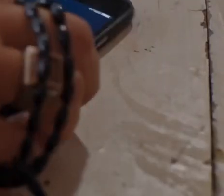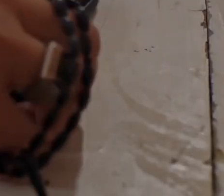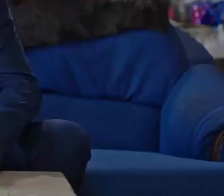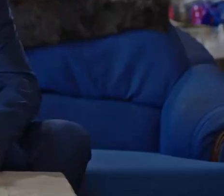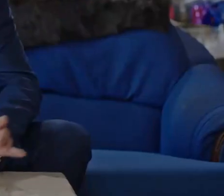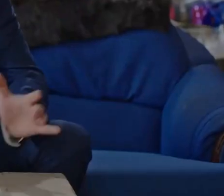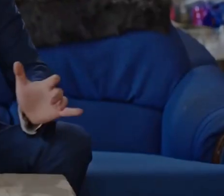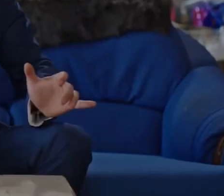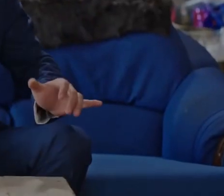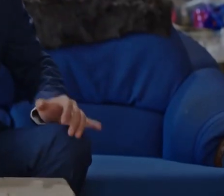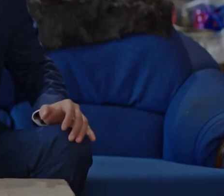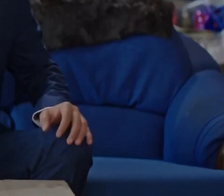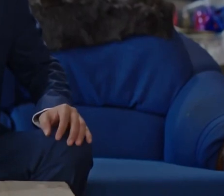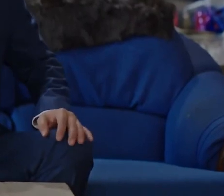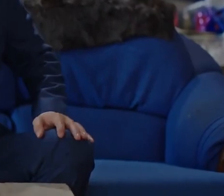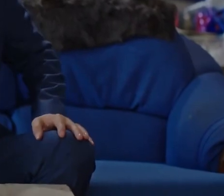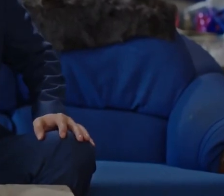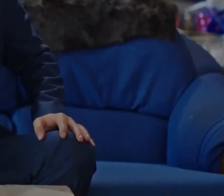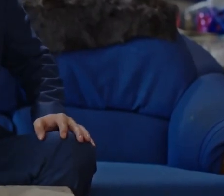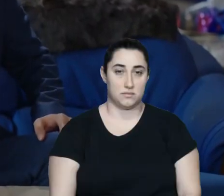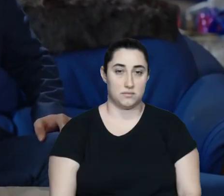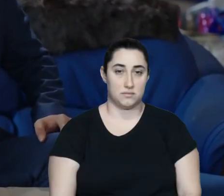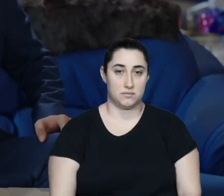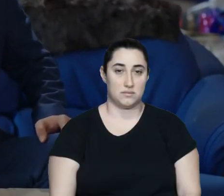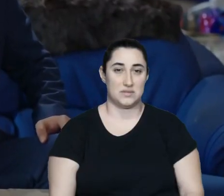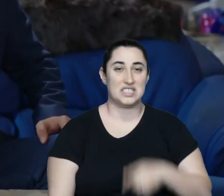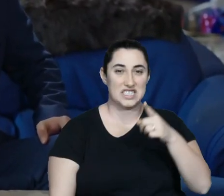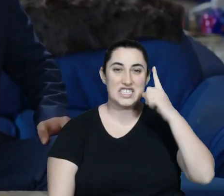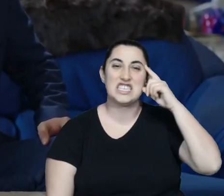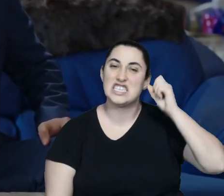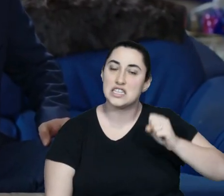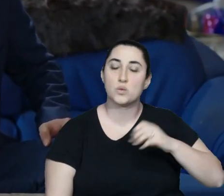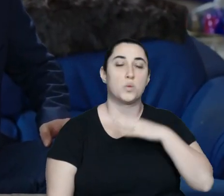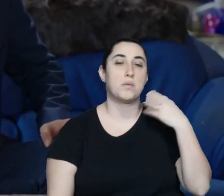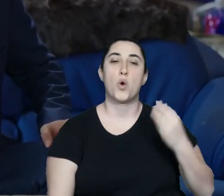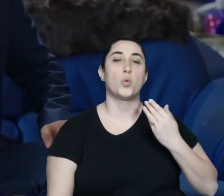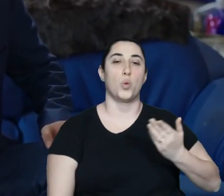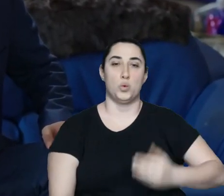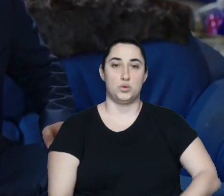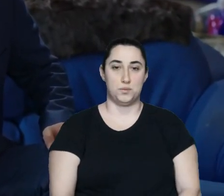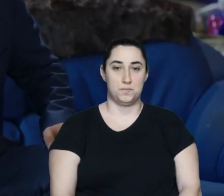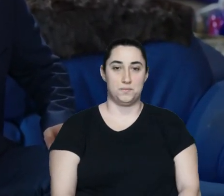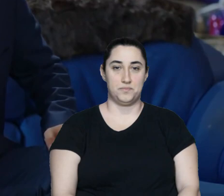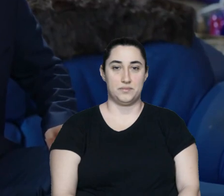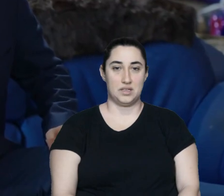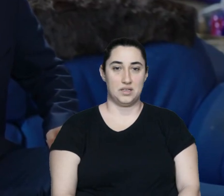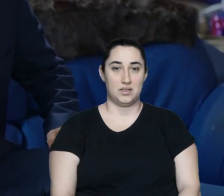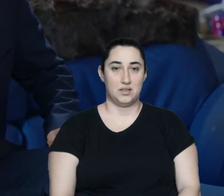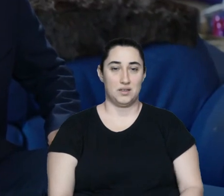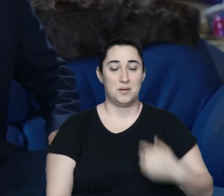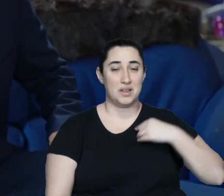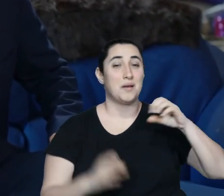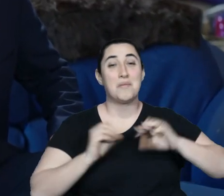Masadaki telefona Oral'ın tesbih doladığı eli uzandı. Senin inadına kurban olurum ben be.